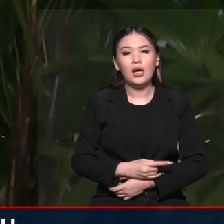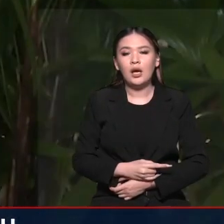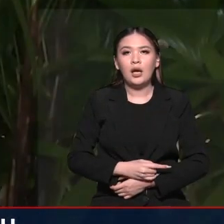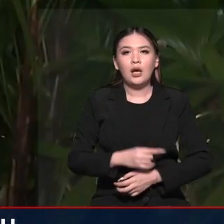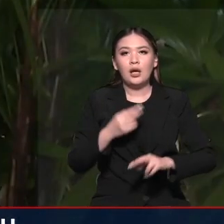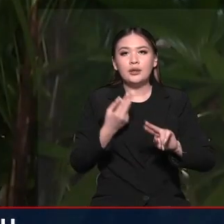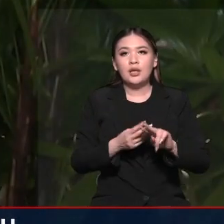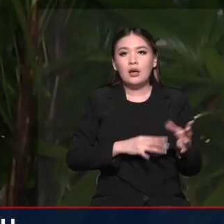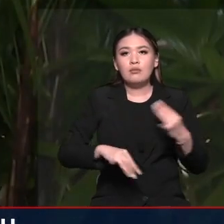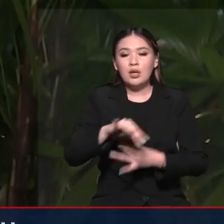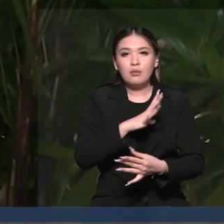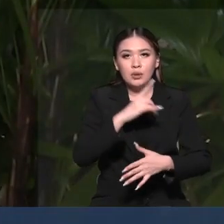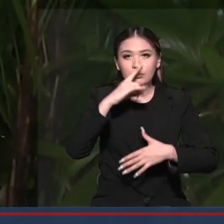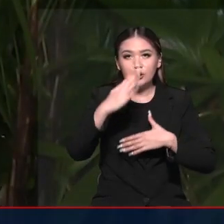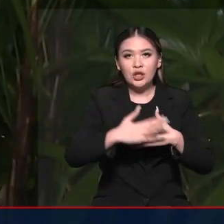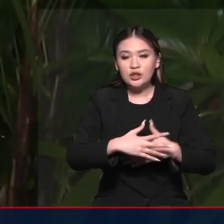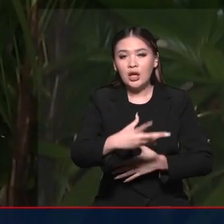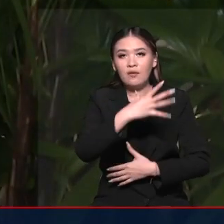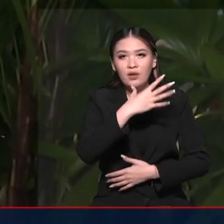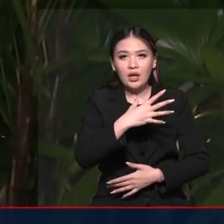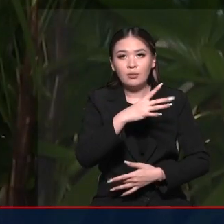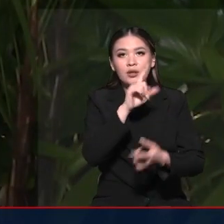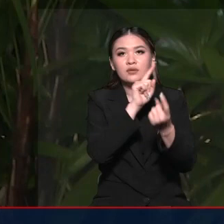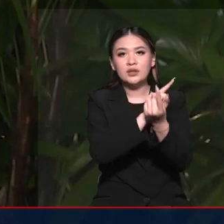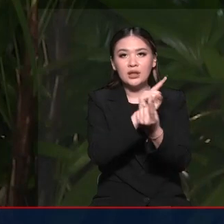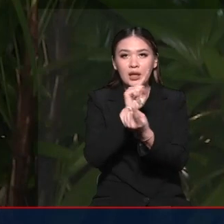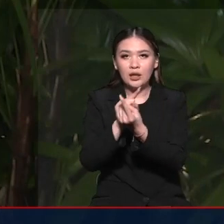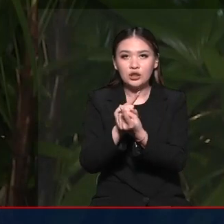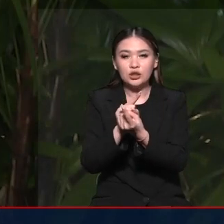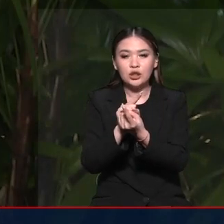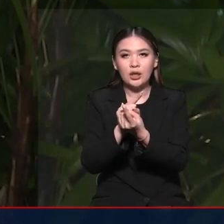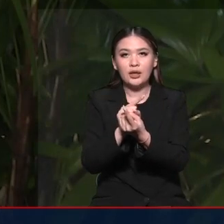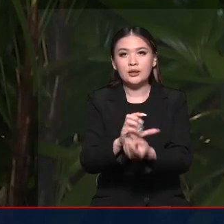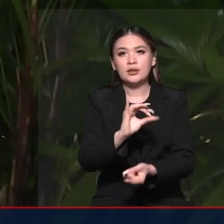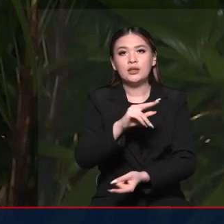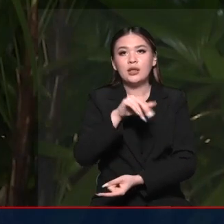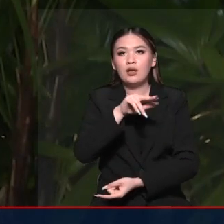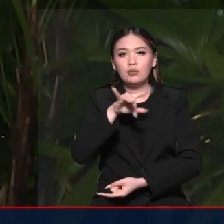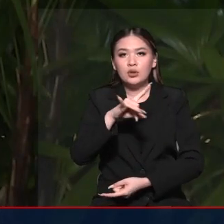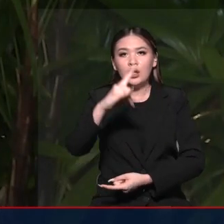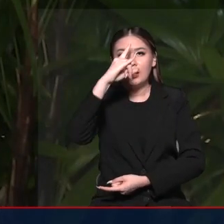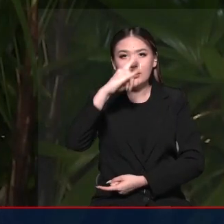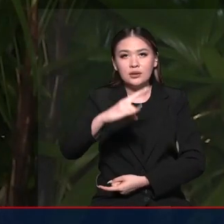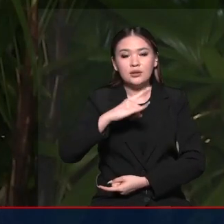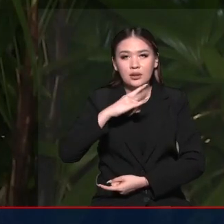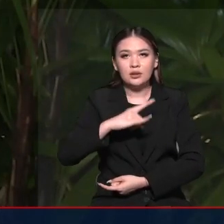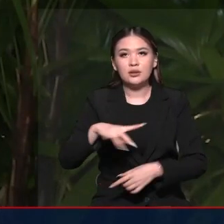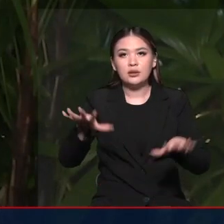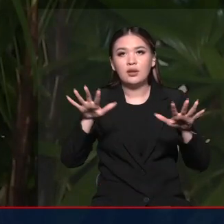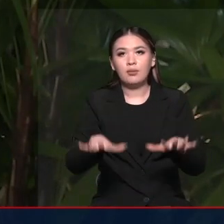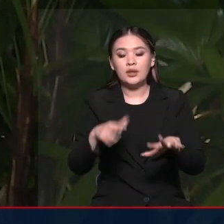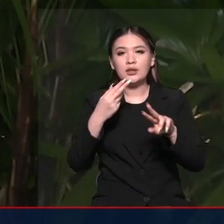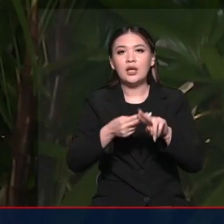реалиях. Договорились в самое ближайшее время организовать встречу сингапурских компаний в Казахстане.